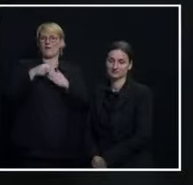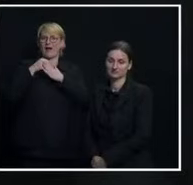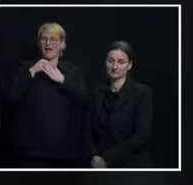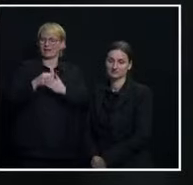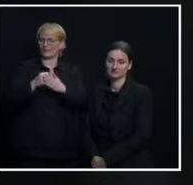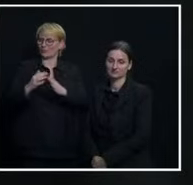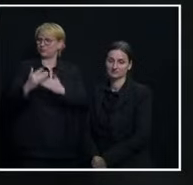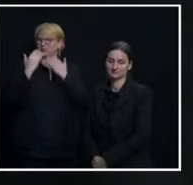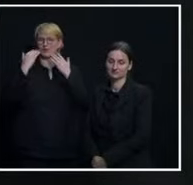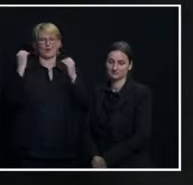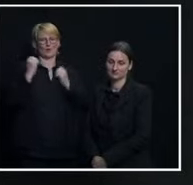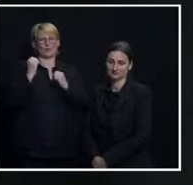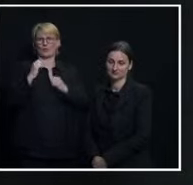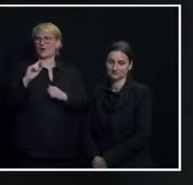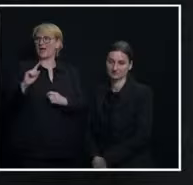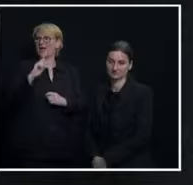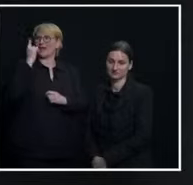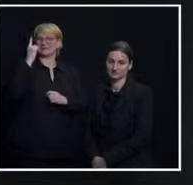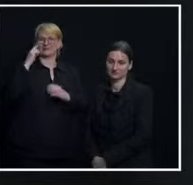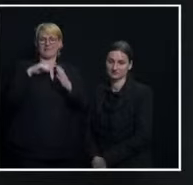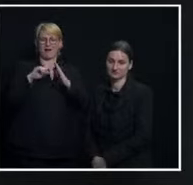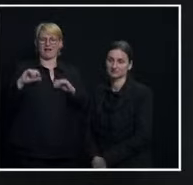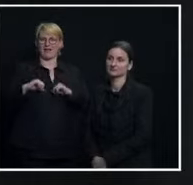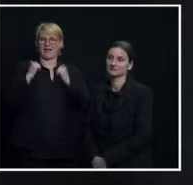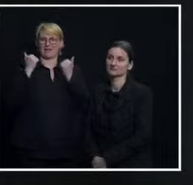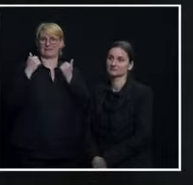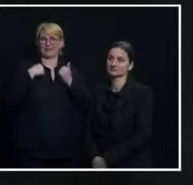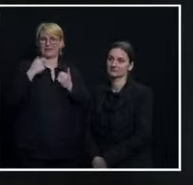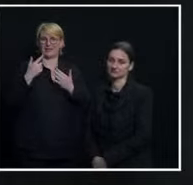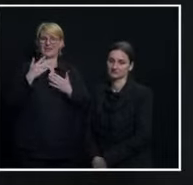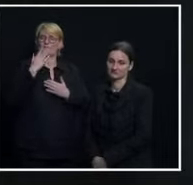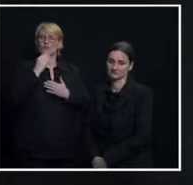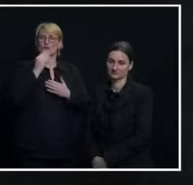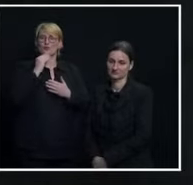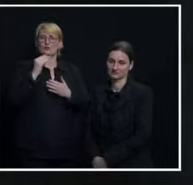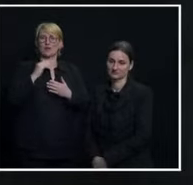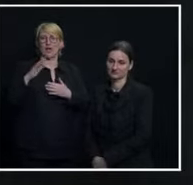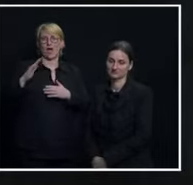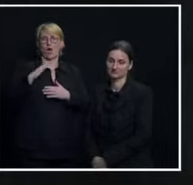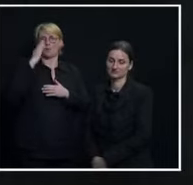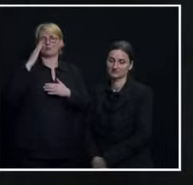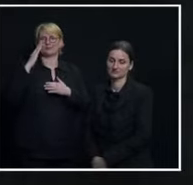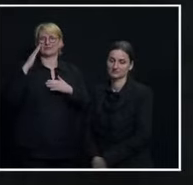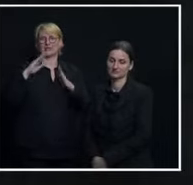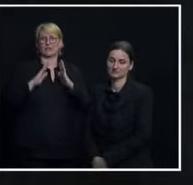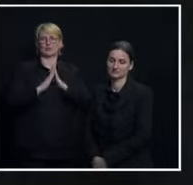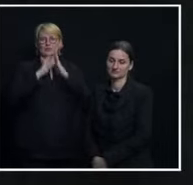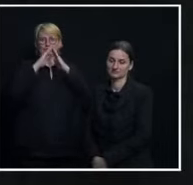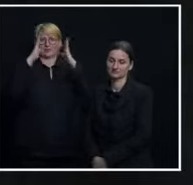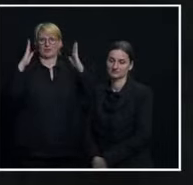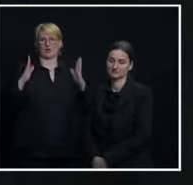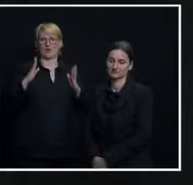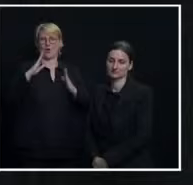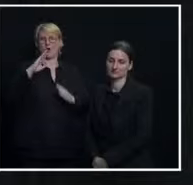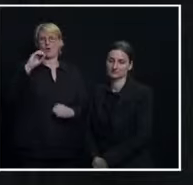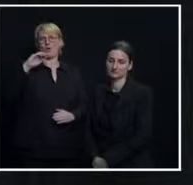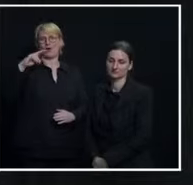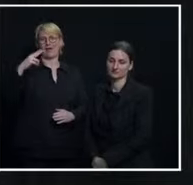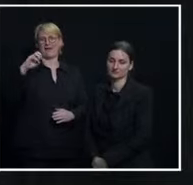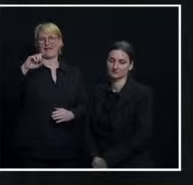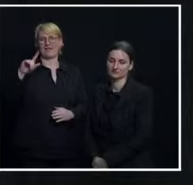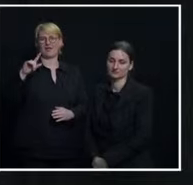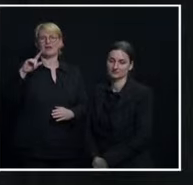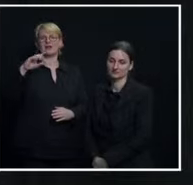Als ich sie das erste Mal erlebt habe, war ich zu Gast in der jüdischen Hauptsynagoge Ohel Jakob in München.